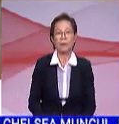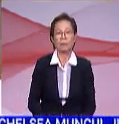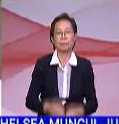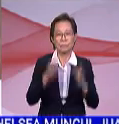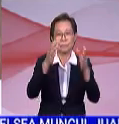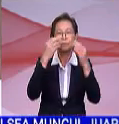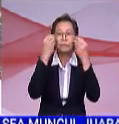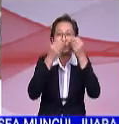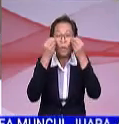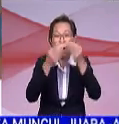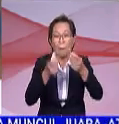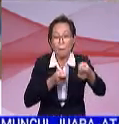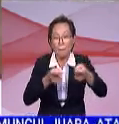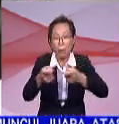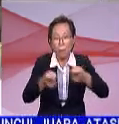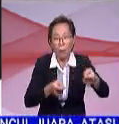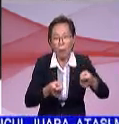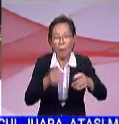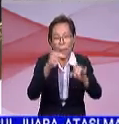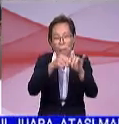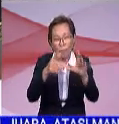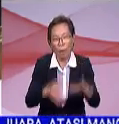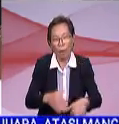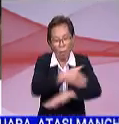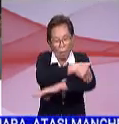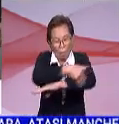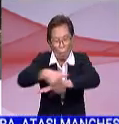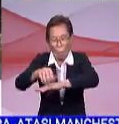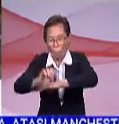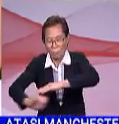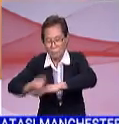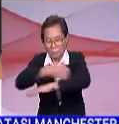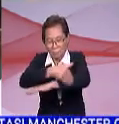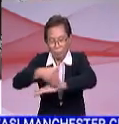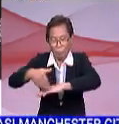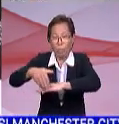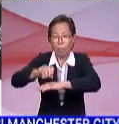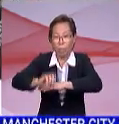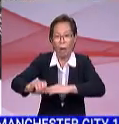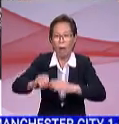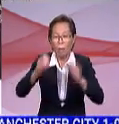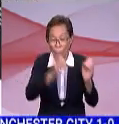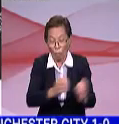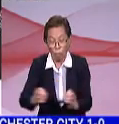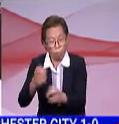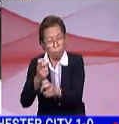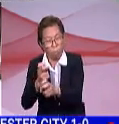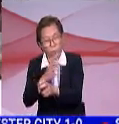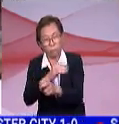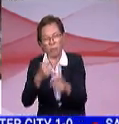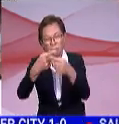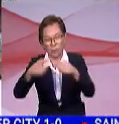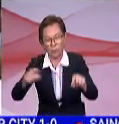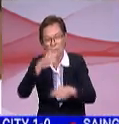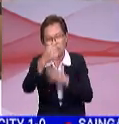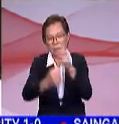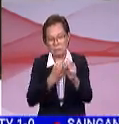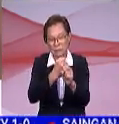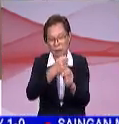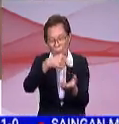dan penyelaras peserta Unduk Ngadau Borderless 2021, penganjurannya mencabar dan berbeza pada tahun